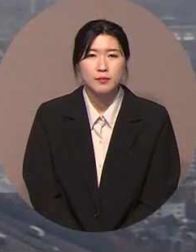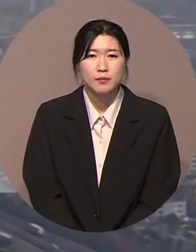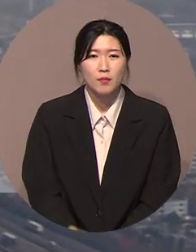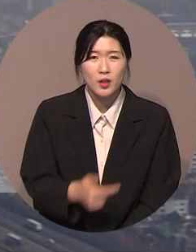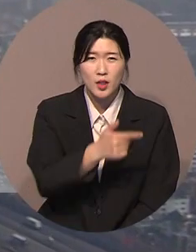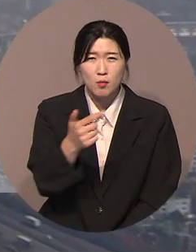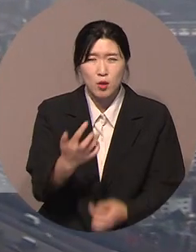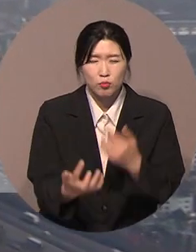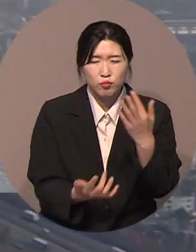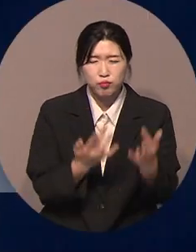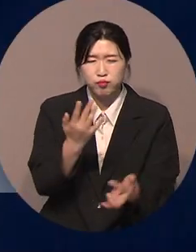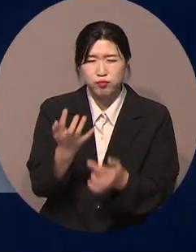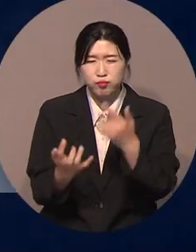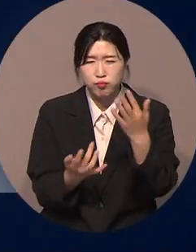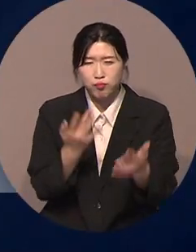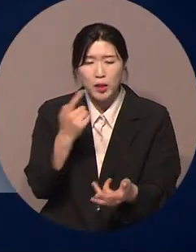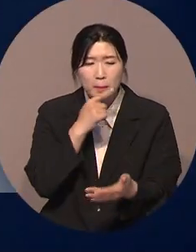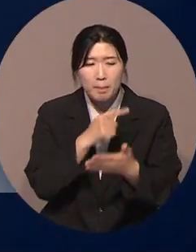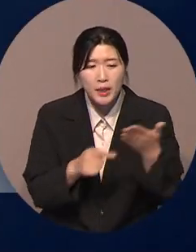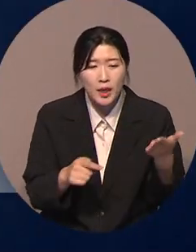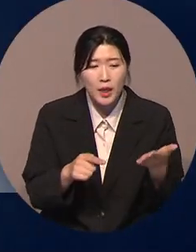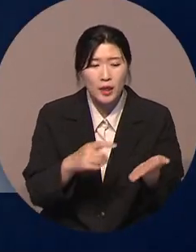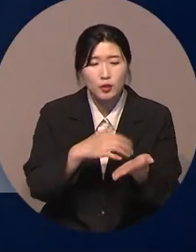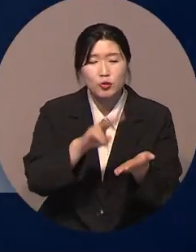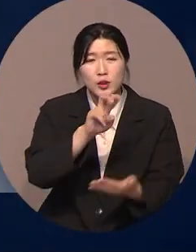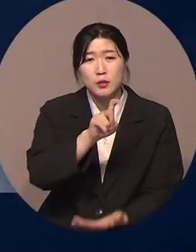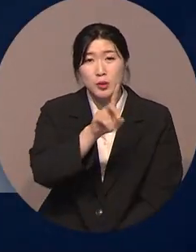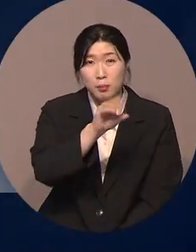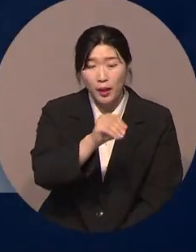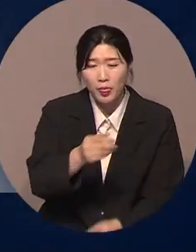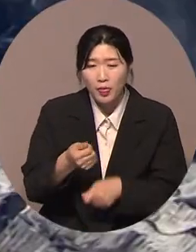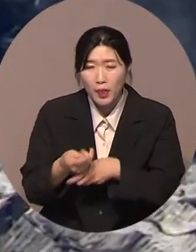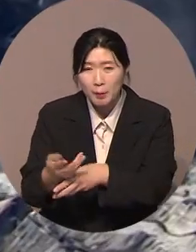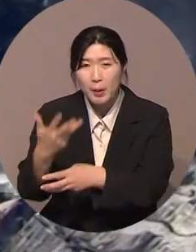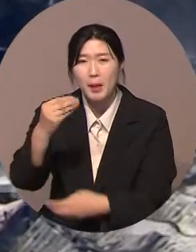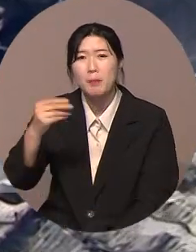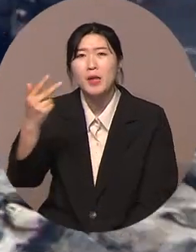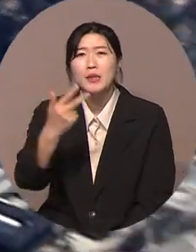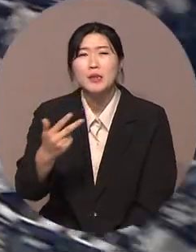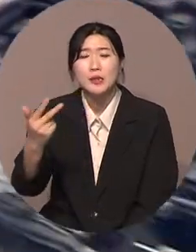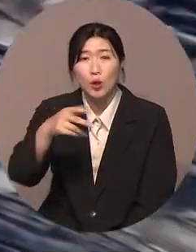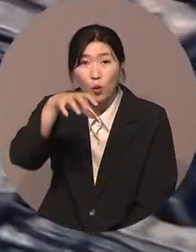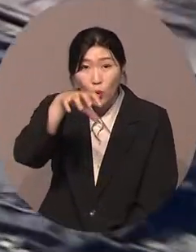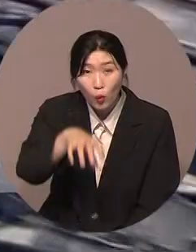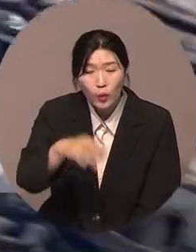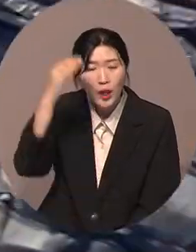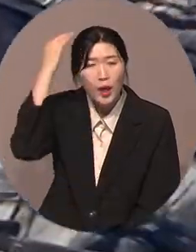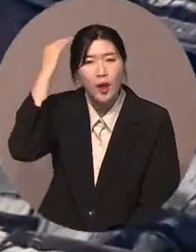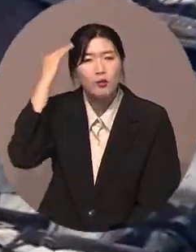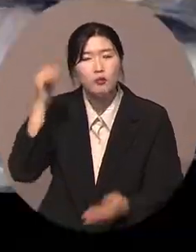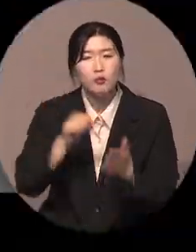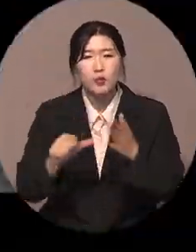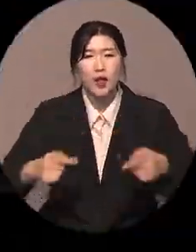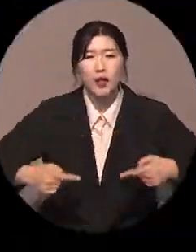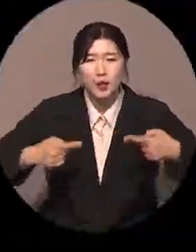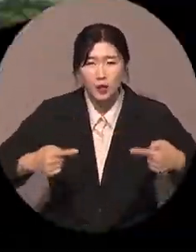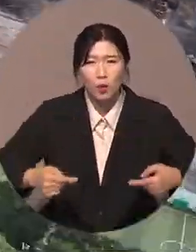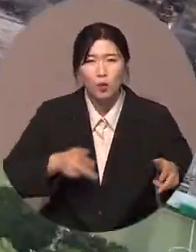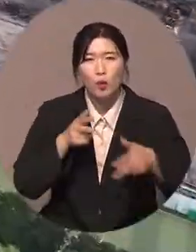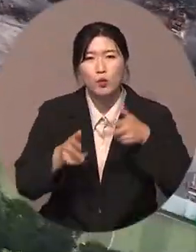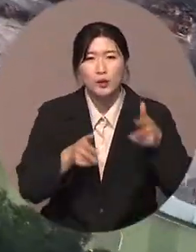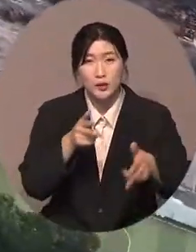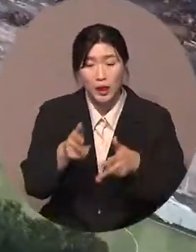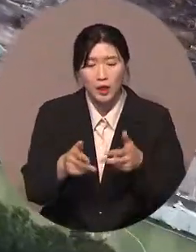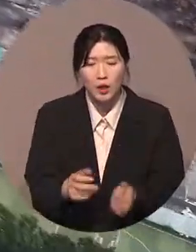대형 화재로 타이어 21만 개와 8만 7천 제곱미터의 제2공장이 전소된 한국 타이어 대전 공장.